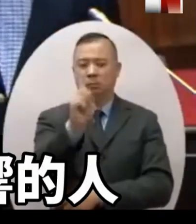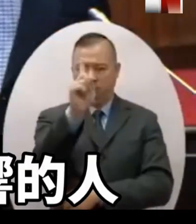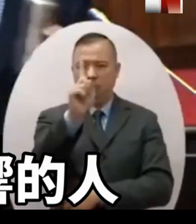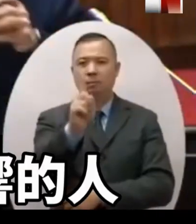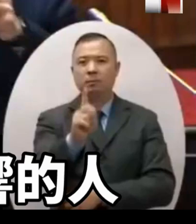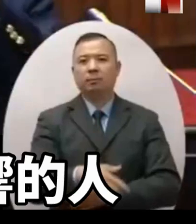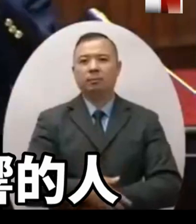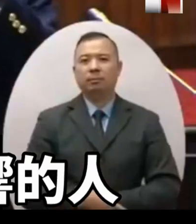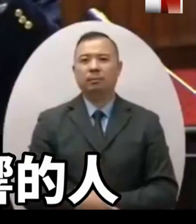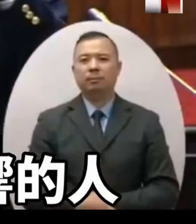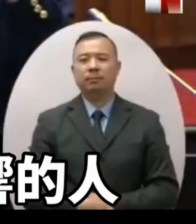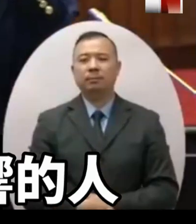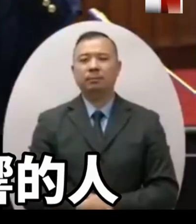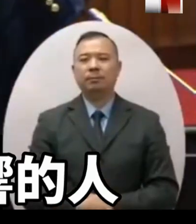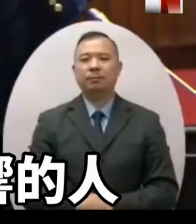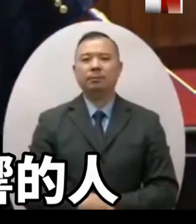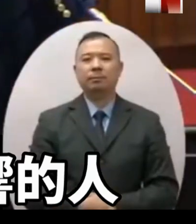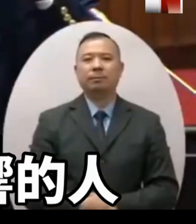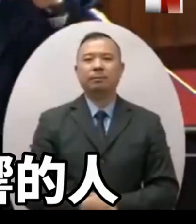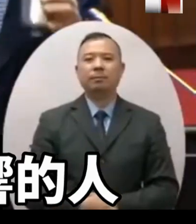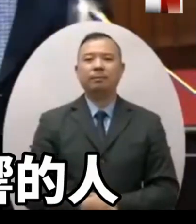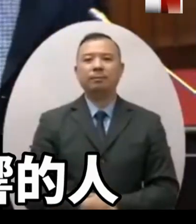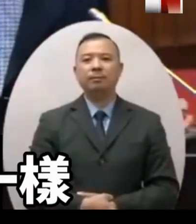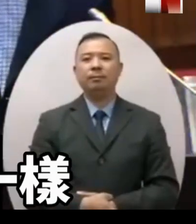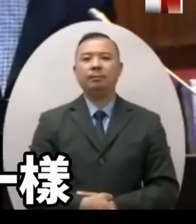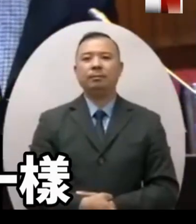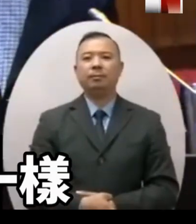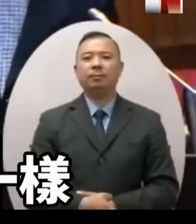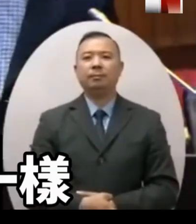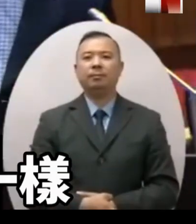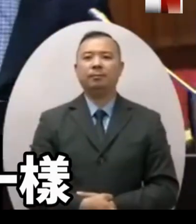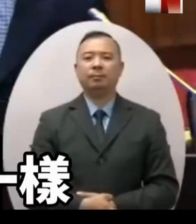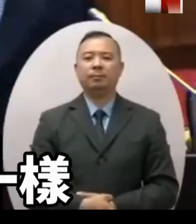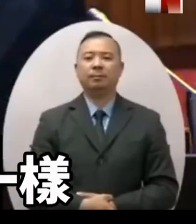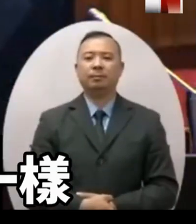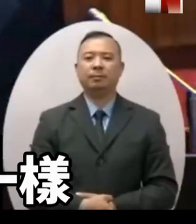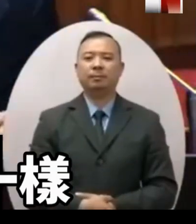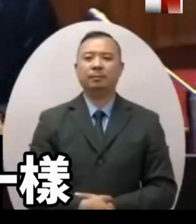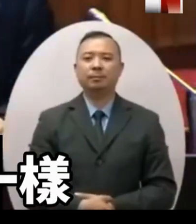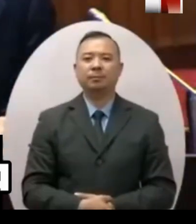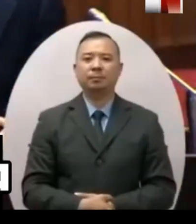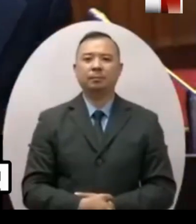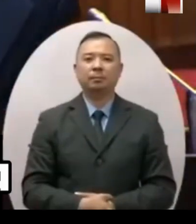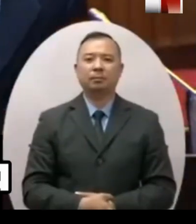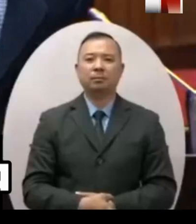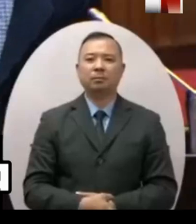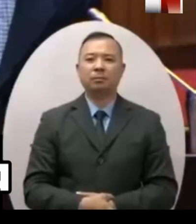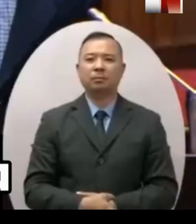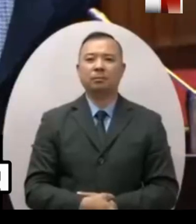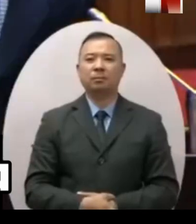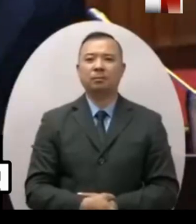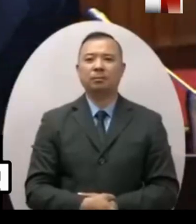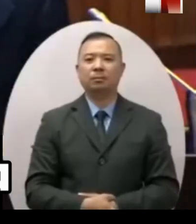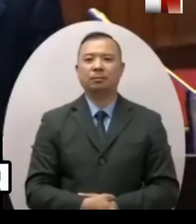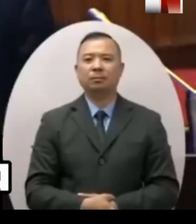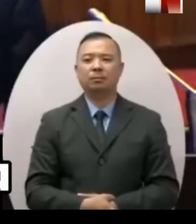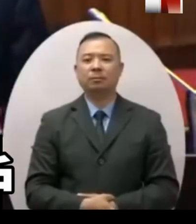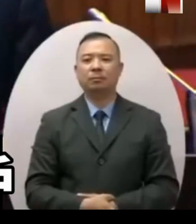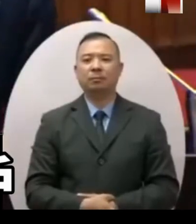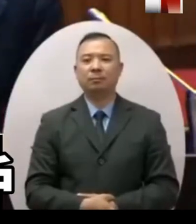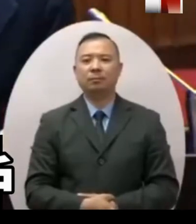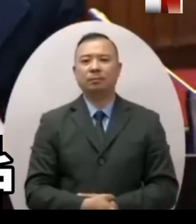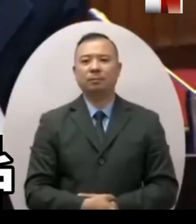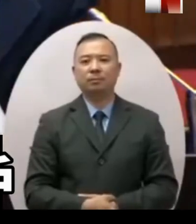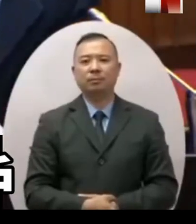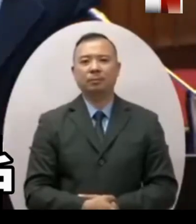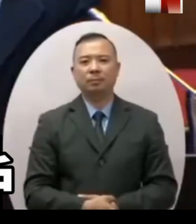委员，我们受到 COVID-19 影响的人，每一个受到影响的状况不一样。那在这个疫情的过程当中，最